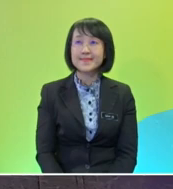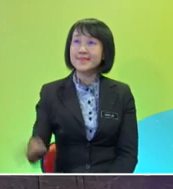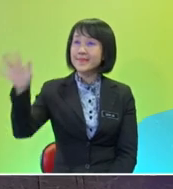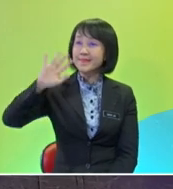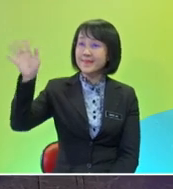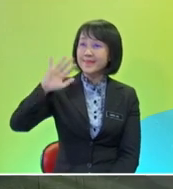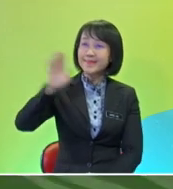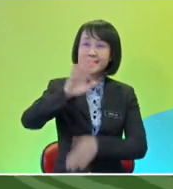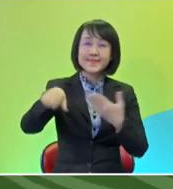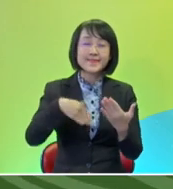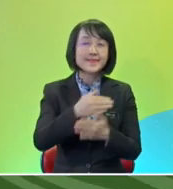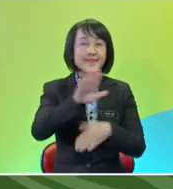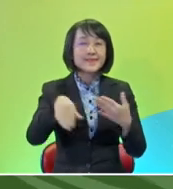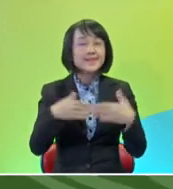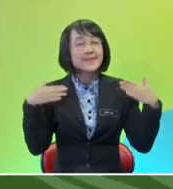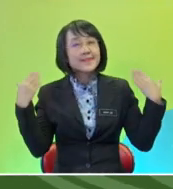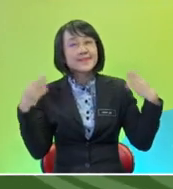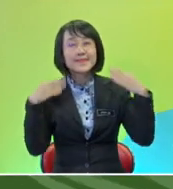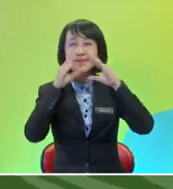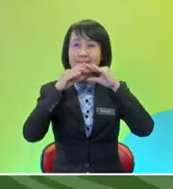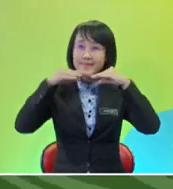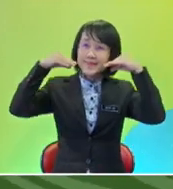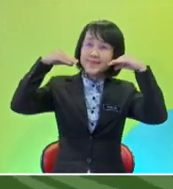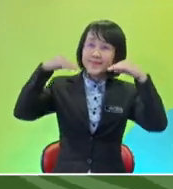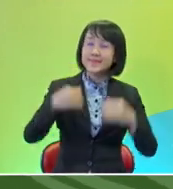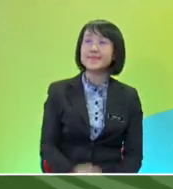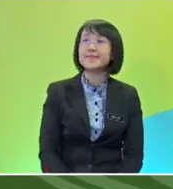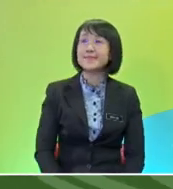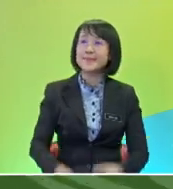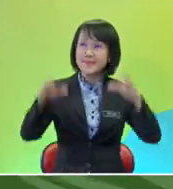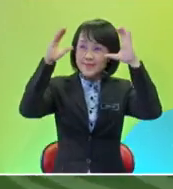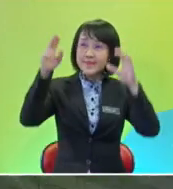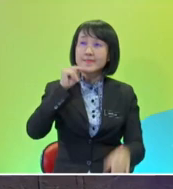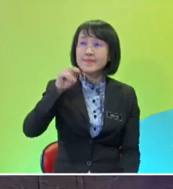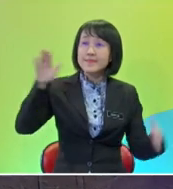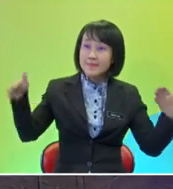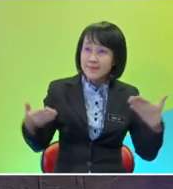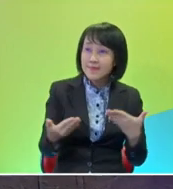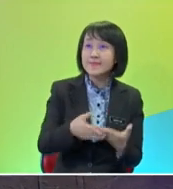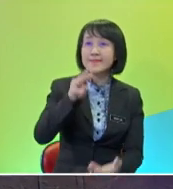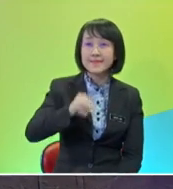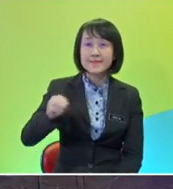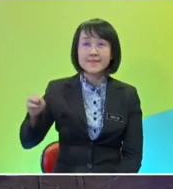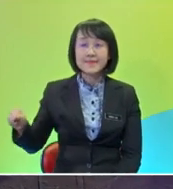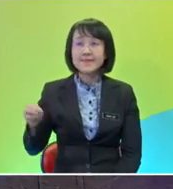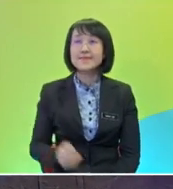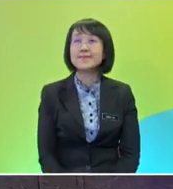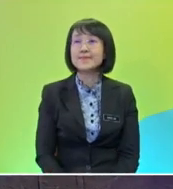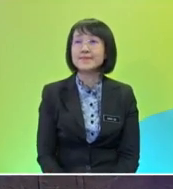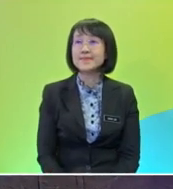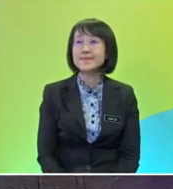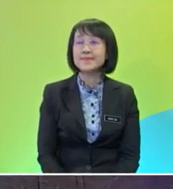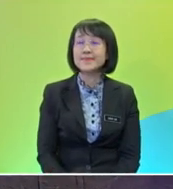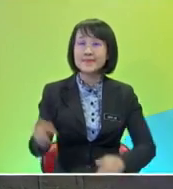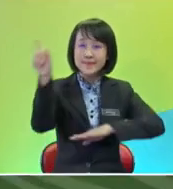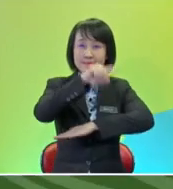Wah, sungguh ceria. Cikgu Nancy, boleh tak perkenalkan mereka satu demi satu? Silakan, cikgu. Okey, hari ini cikgu bawa 4 orang